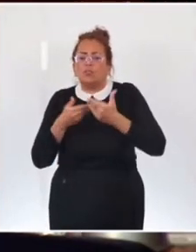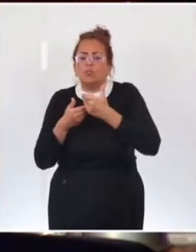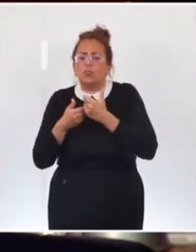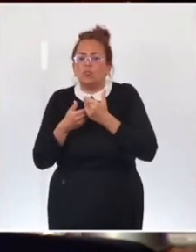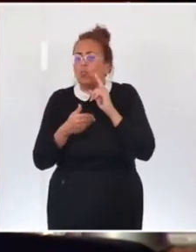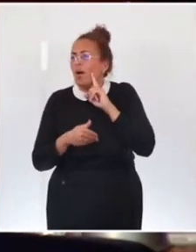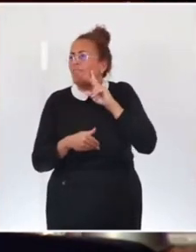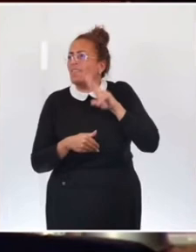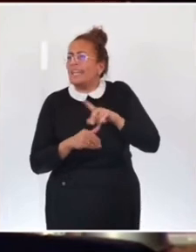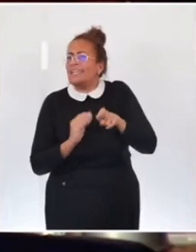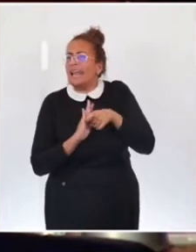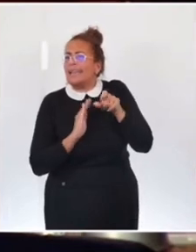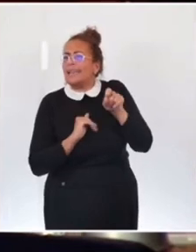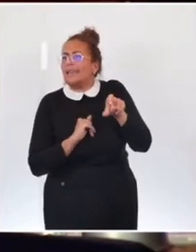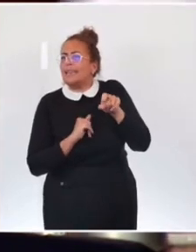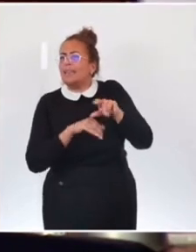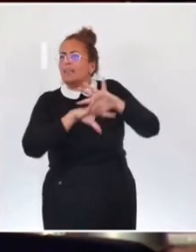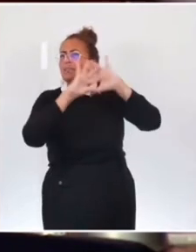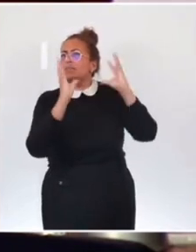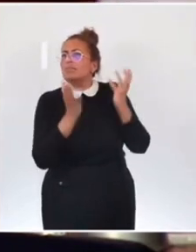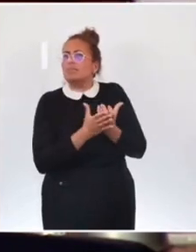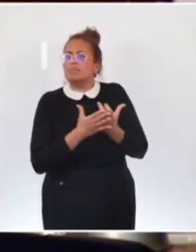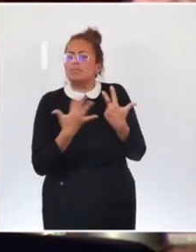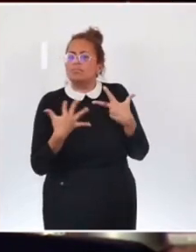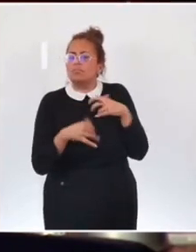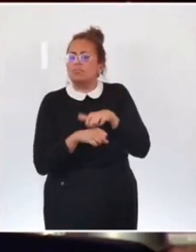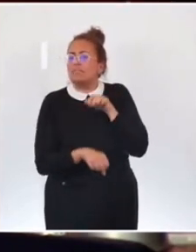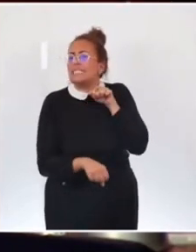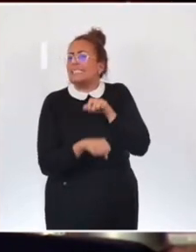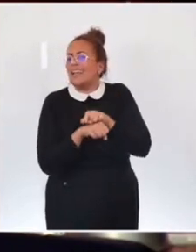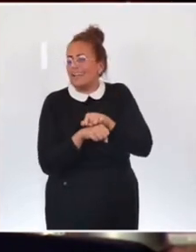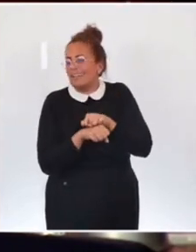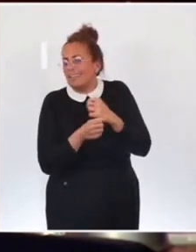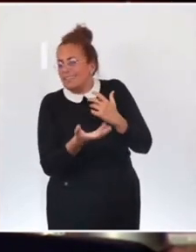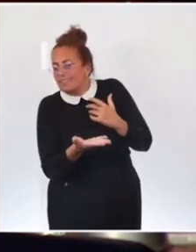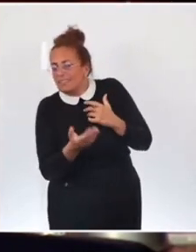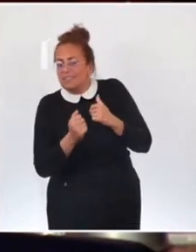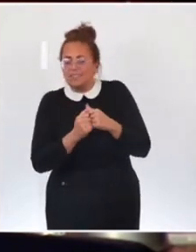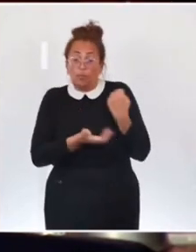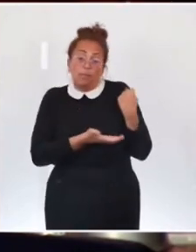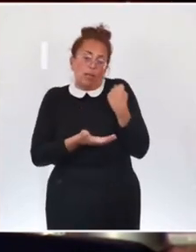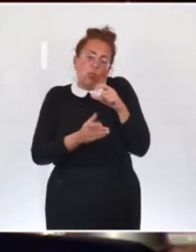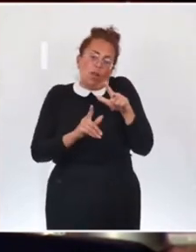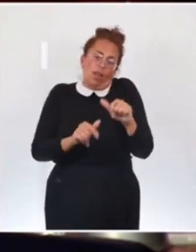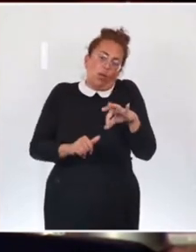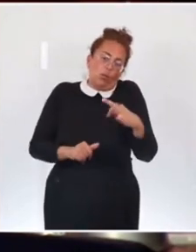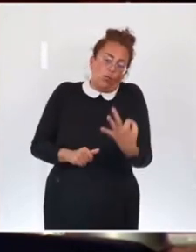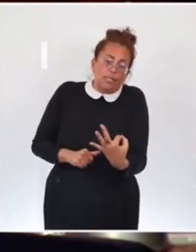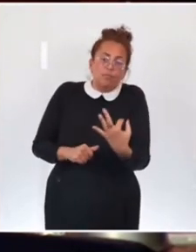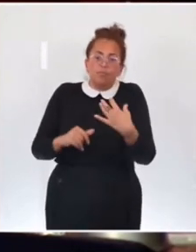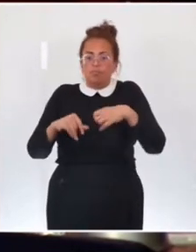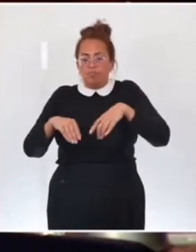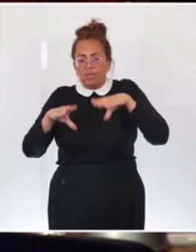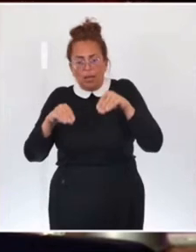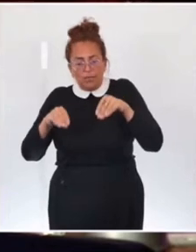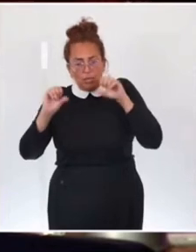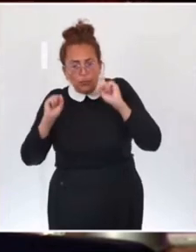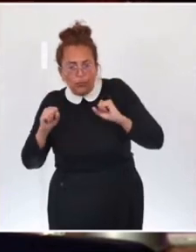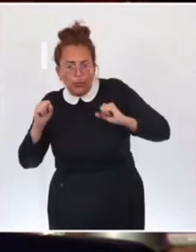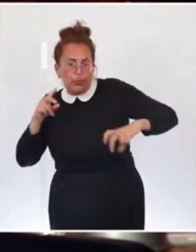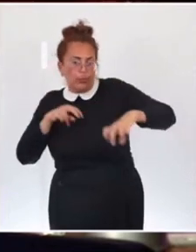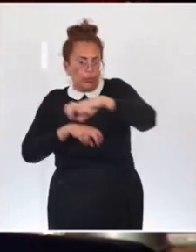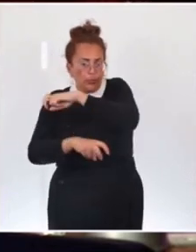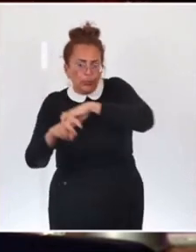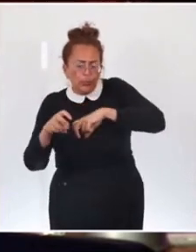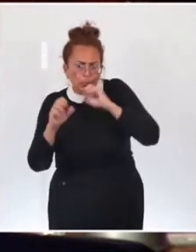dans son intégralité, et évidemment dans le respect des règles d'habitabilité ou de circulation. Donc voilà,